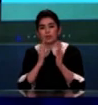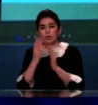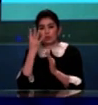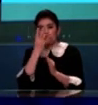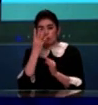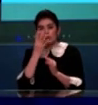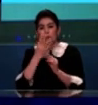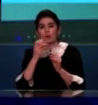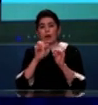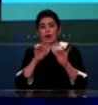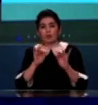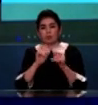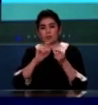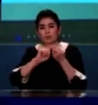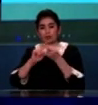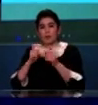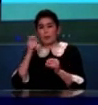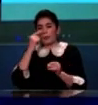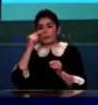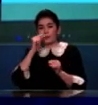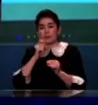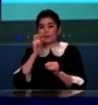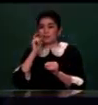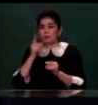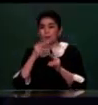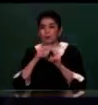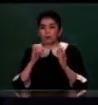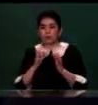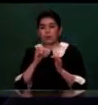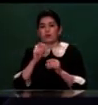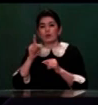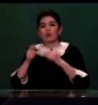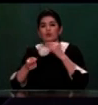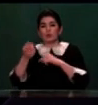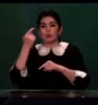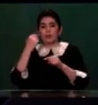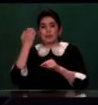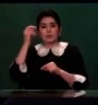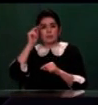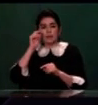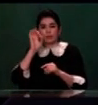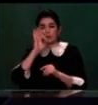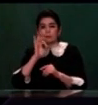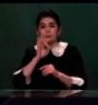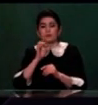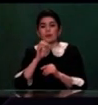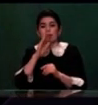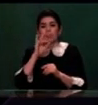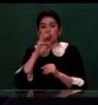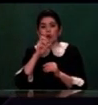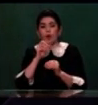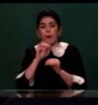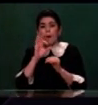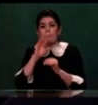edik. Kompyuter tizimiga beruxsat kirishga himoyalash dasturlari, uni o'tgan safar darsimizda, demak, Windows